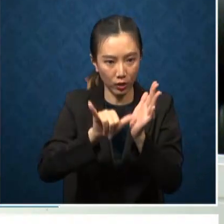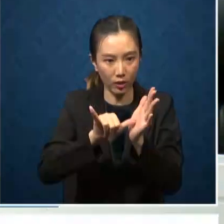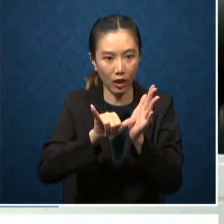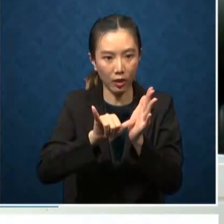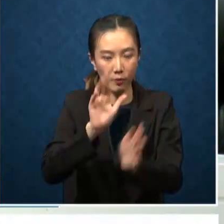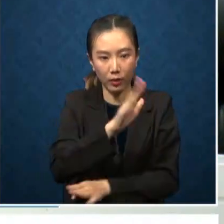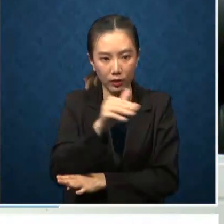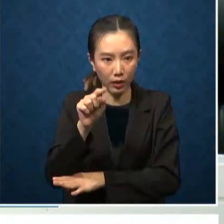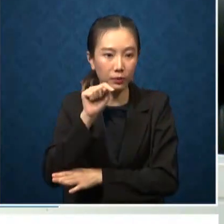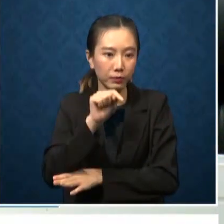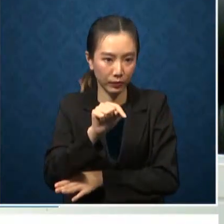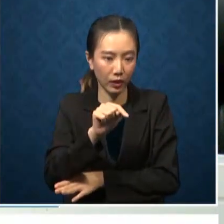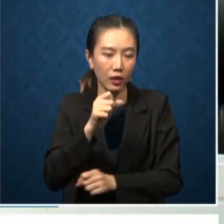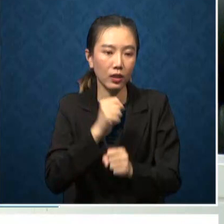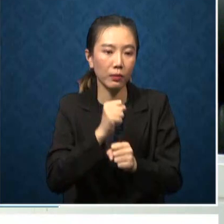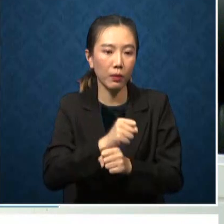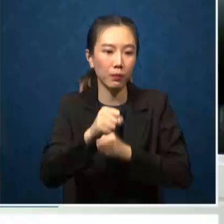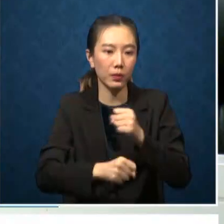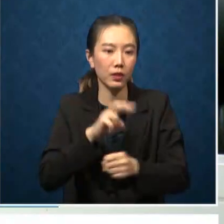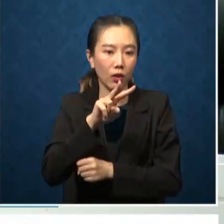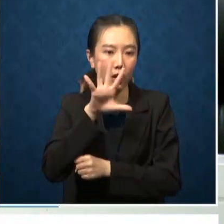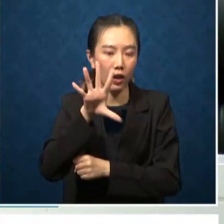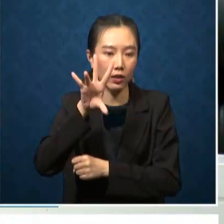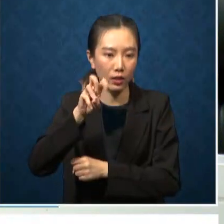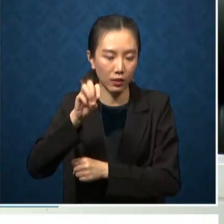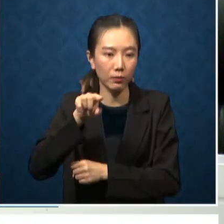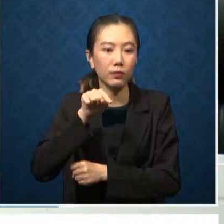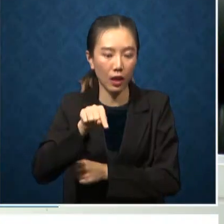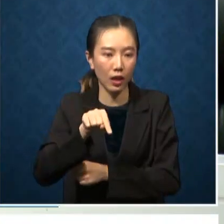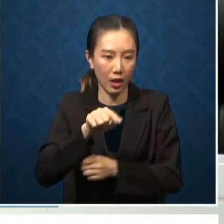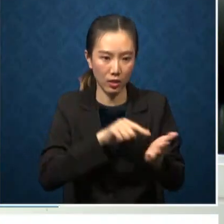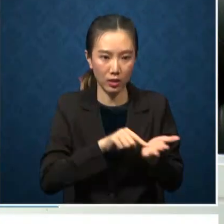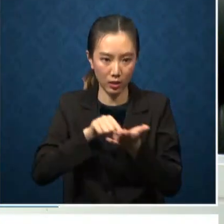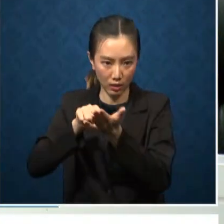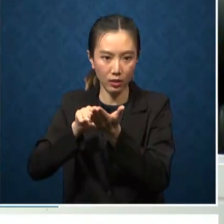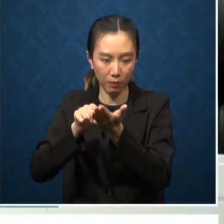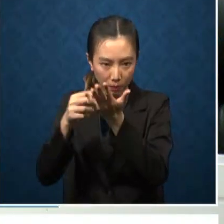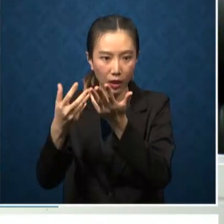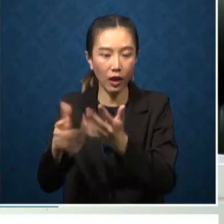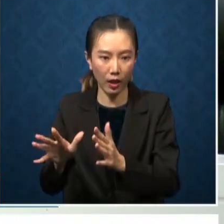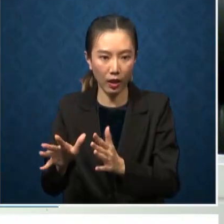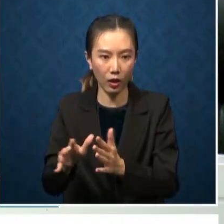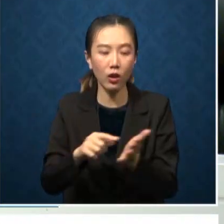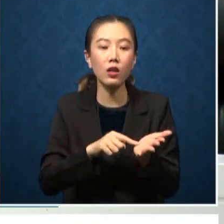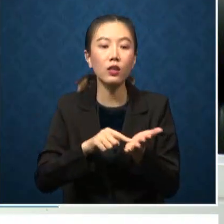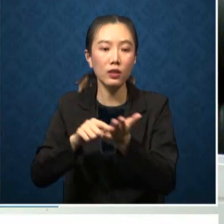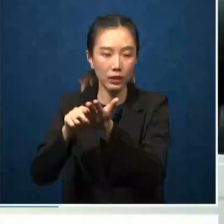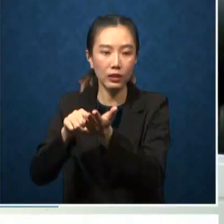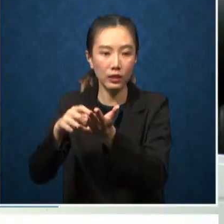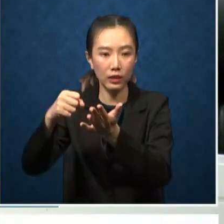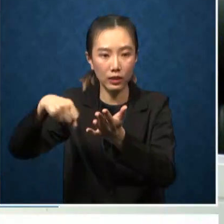2566ถึง2570เนี่ยจริงๆเสนอต่อคณะกรรมการพัฒนาระบบราชการไปแล้วและเข้าสภาพัฒน์ไปแล้ว